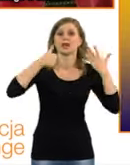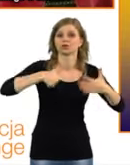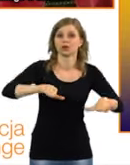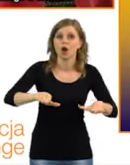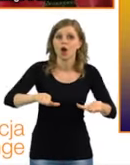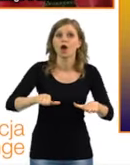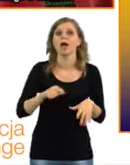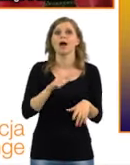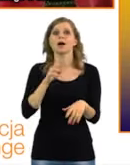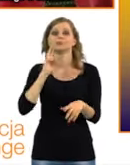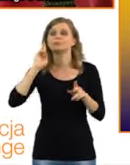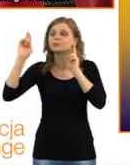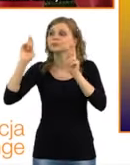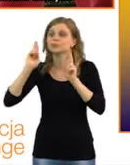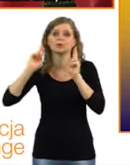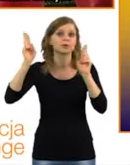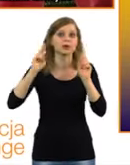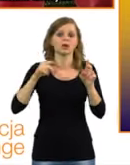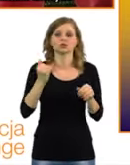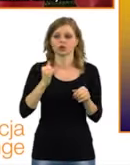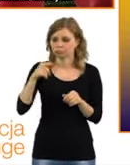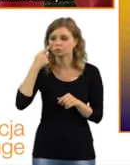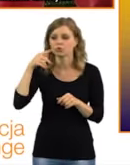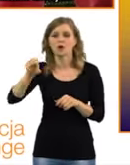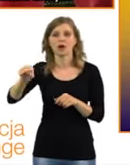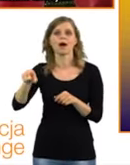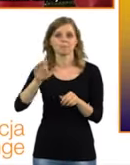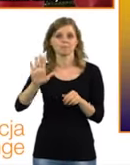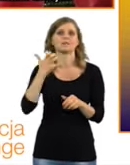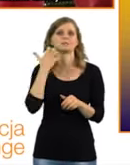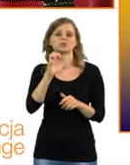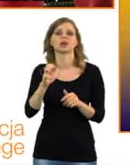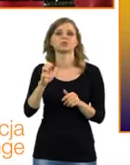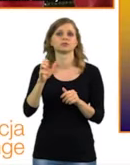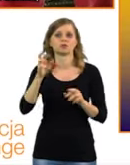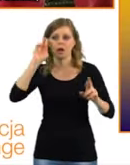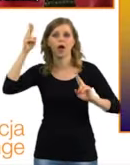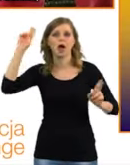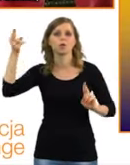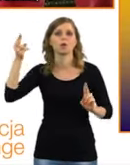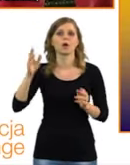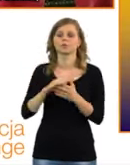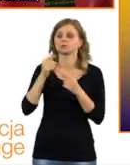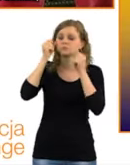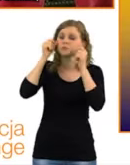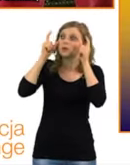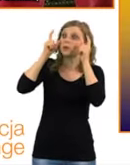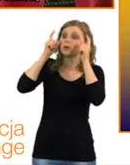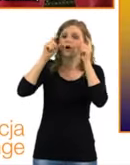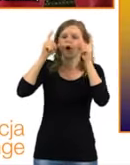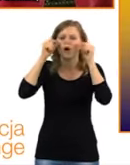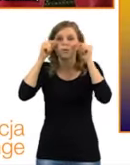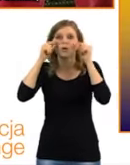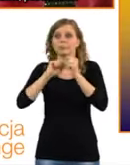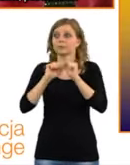pod wpływem bodźca akustycznego u dziecka możemy zaobserwować reakcje już wcześniej wspomniane, takie jak rozszerzenie oczu,